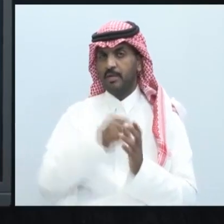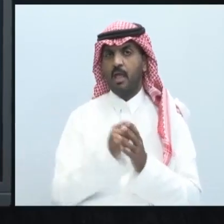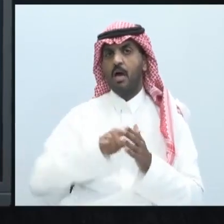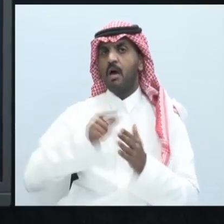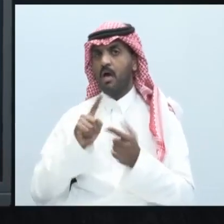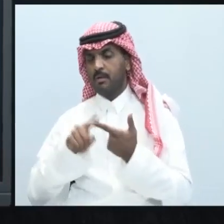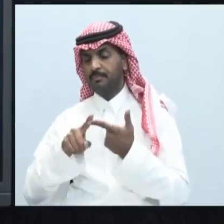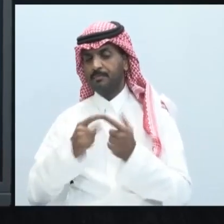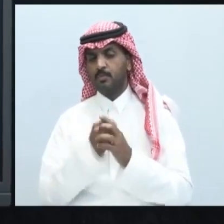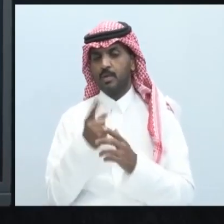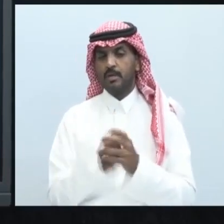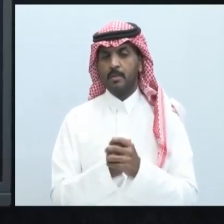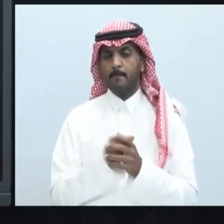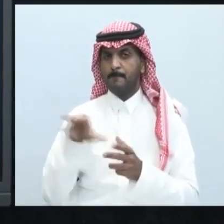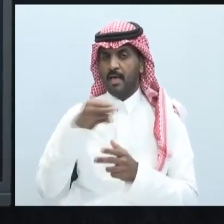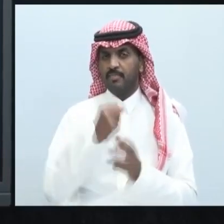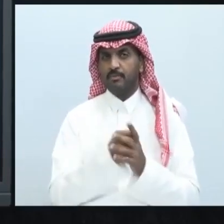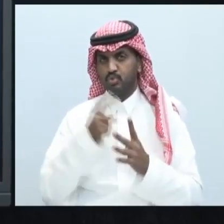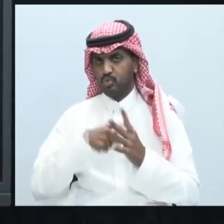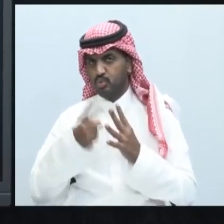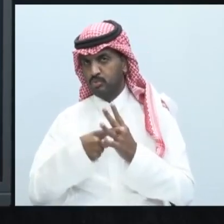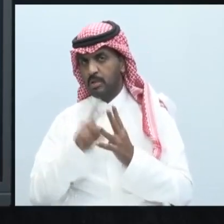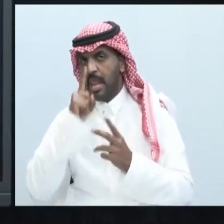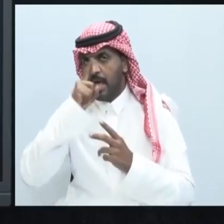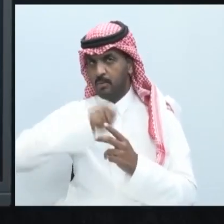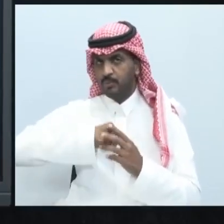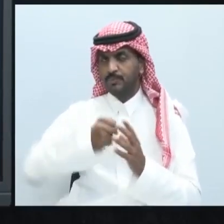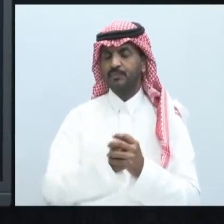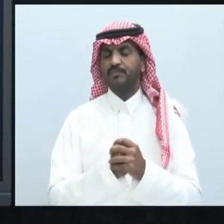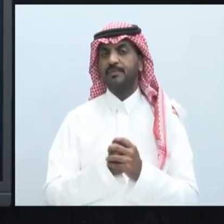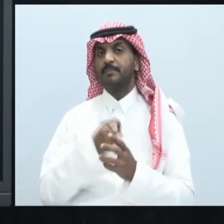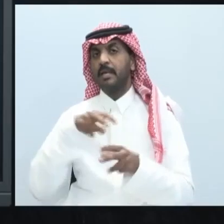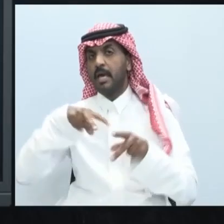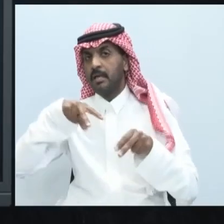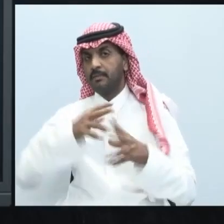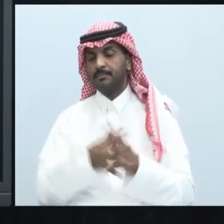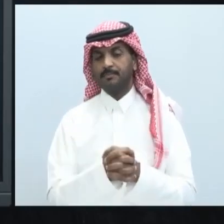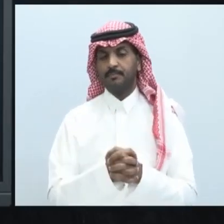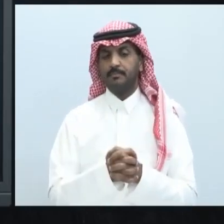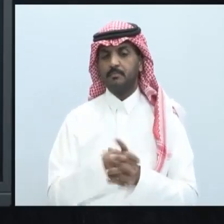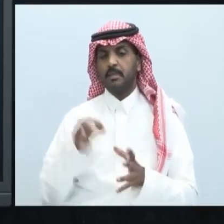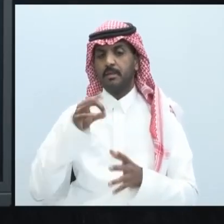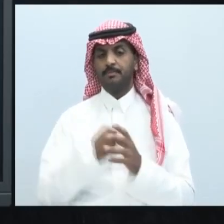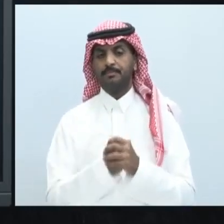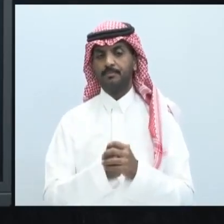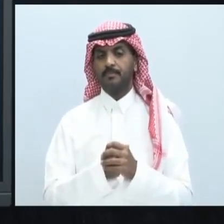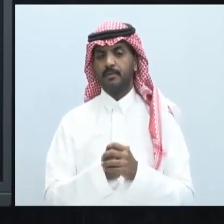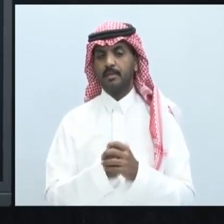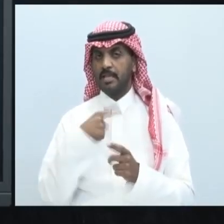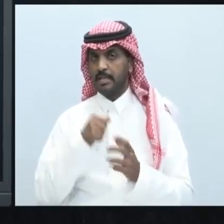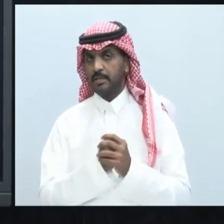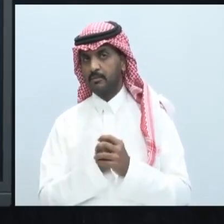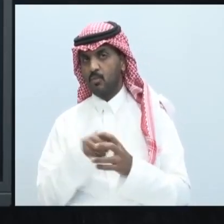تصنيف اخر هنالك بعض الشروط التي لابد ان تتوافر في الكائنات الحيه فمثلا اذا لديك